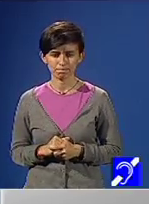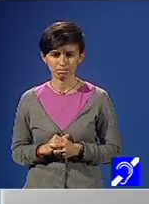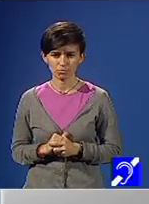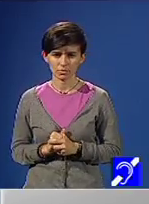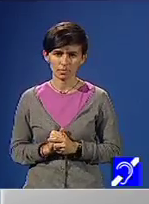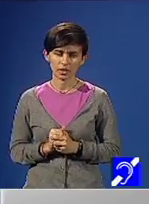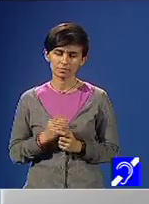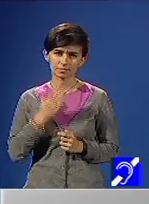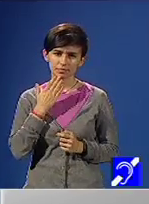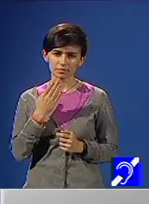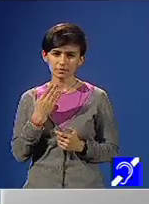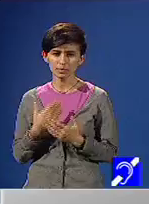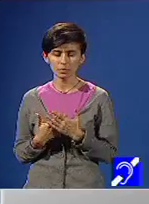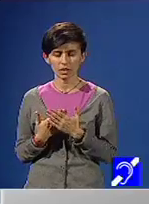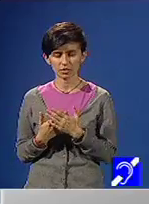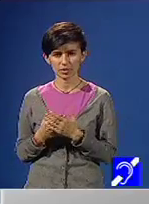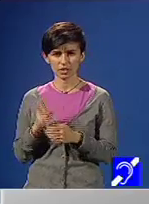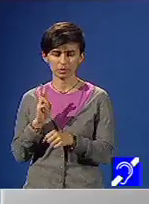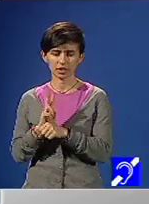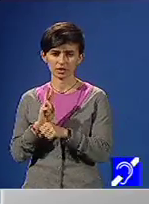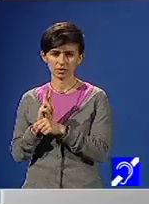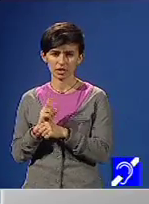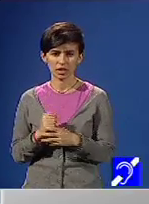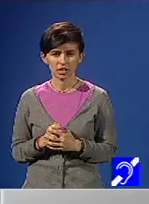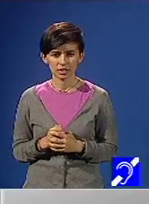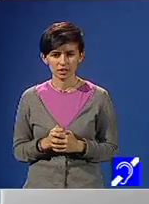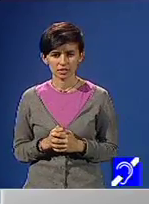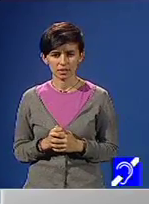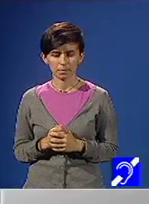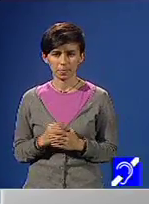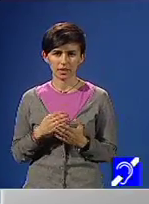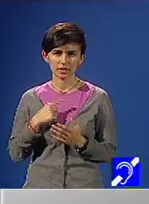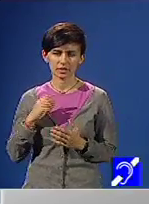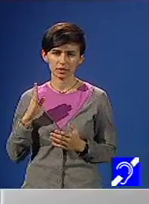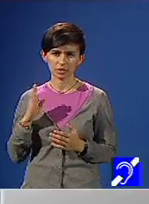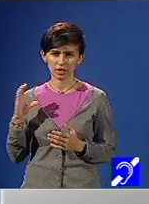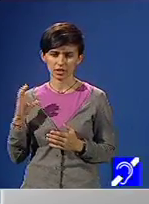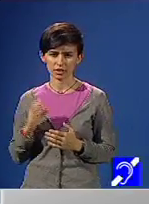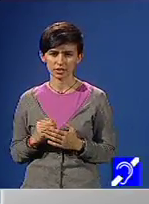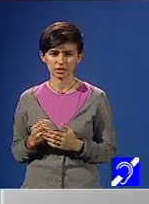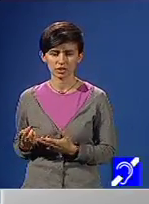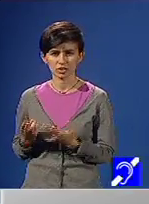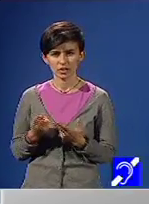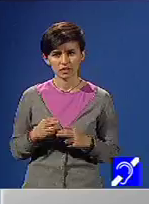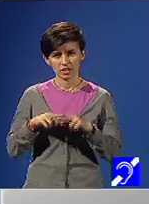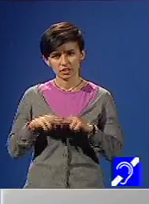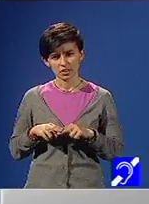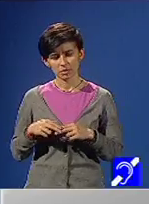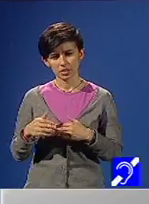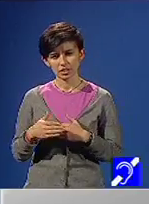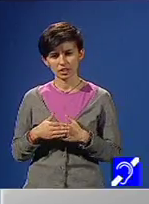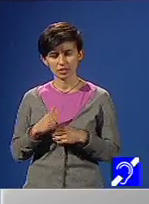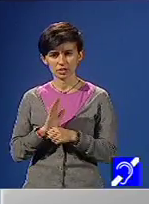Doamnelor și domnilor, vă mulțumesc pentru atenție. Sunt Bogdan Cristea și vă invit să rămâneți cu